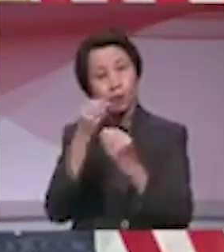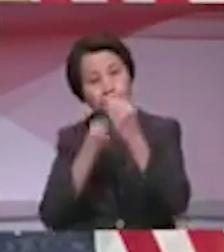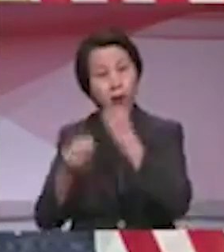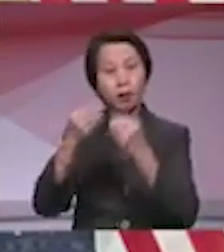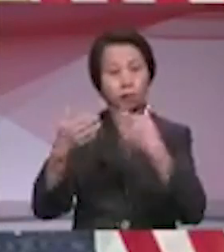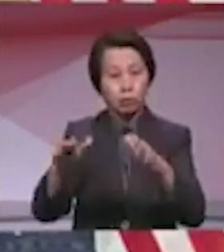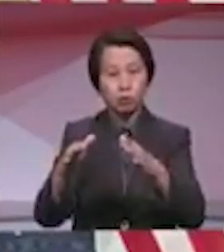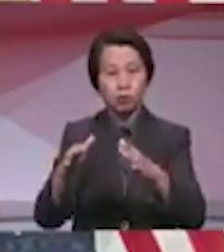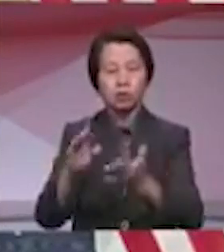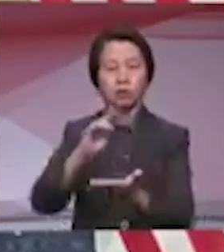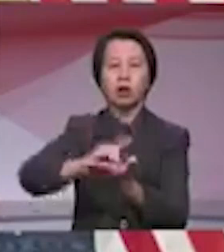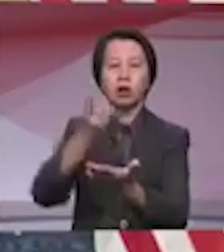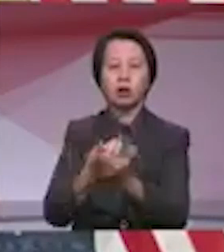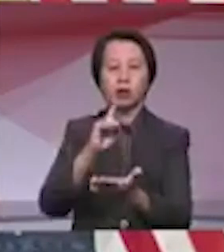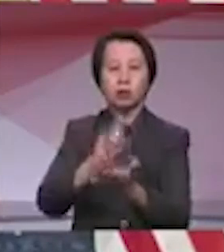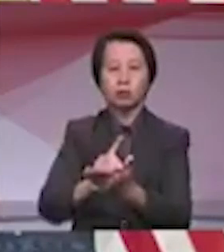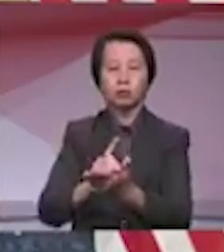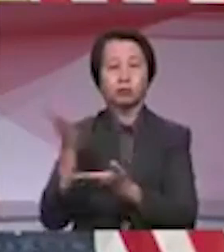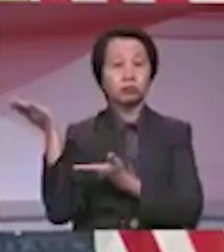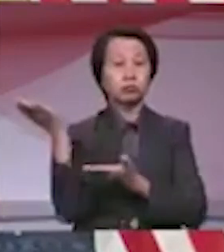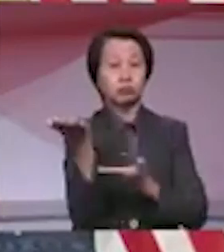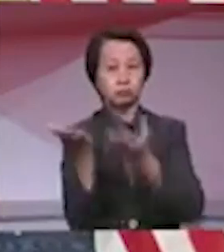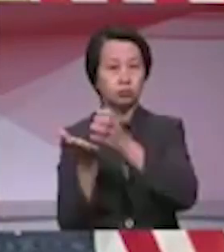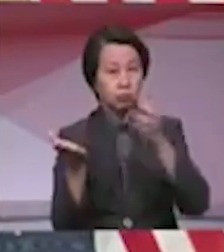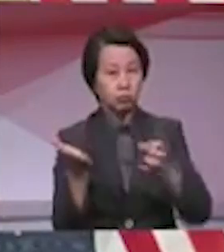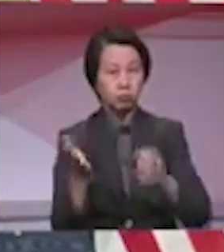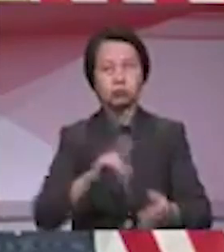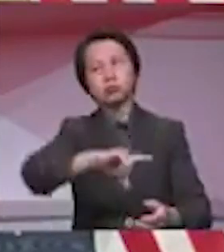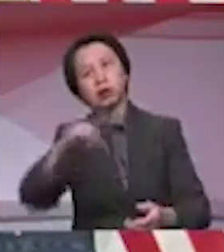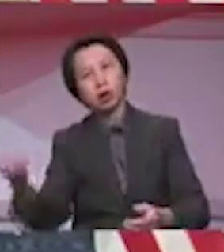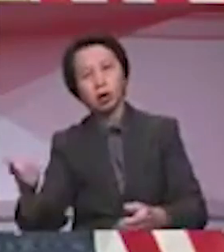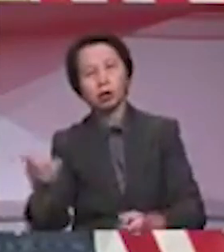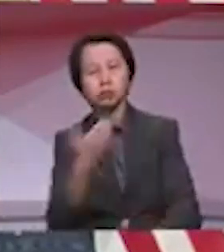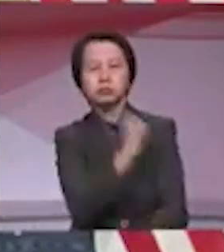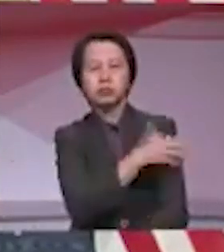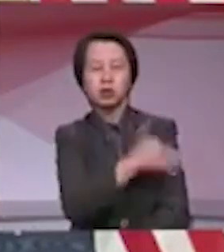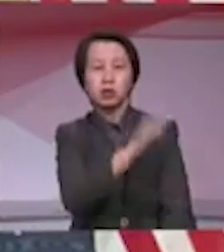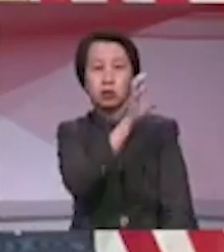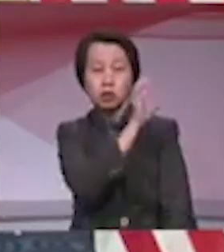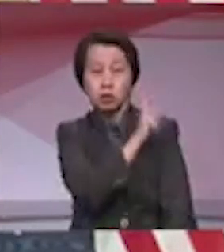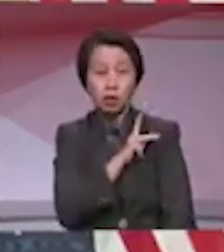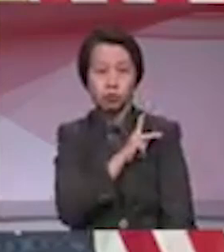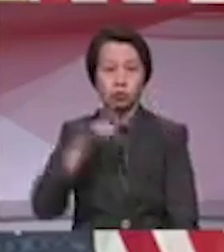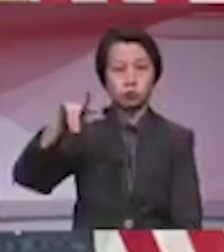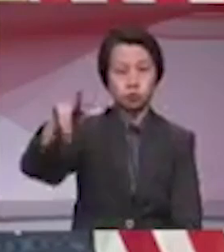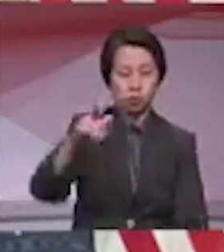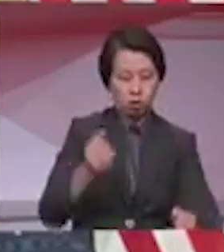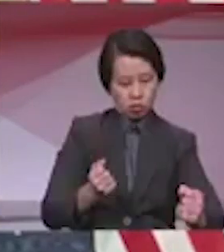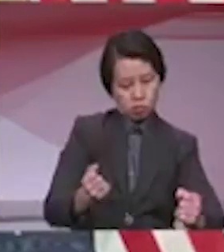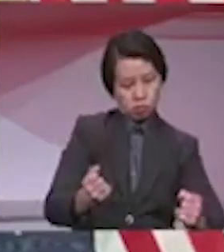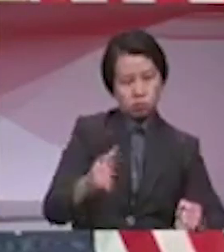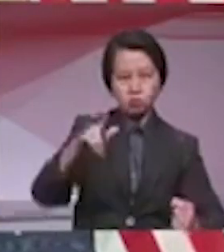makan di dapur pramugari. Seorang lagi bekas kapten pesawat, saudara Khairul